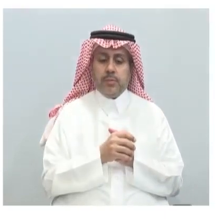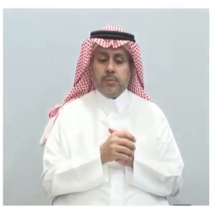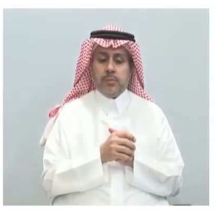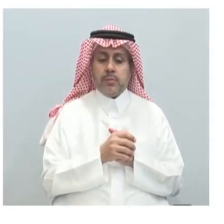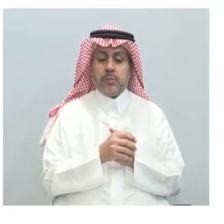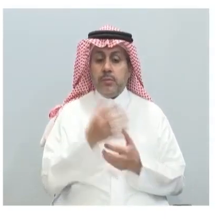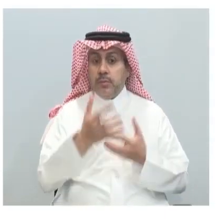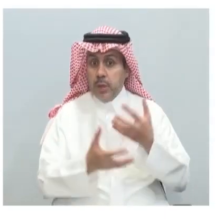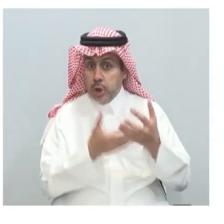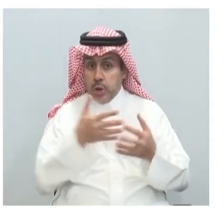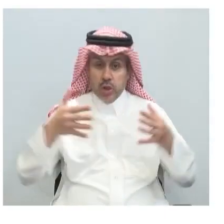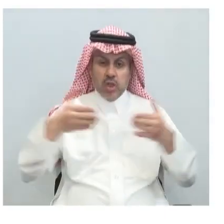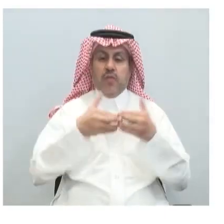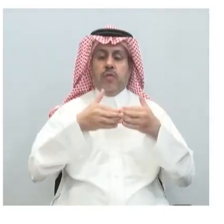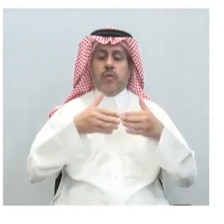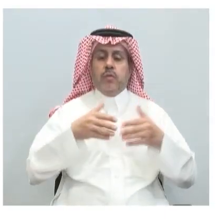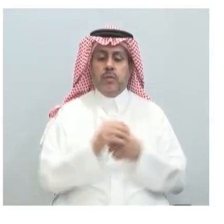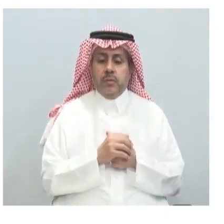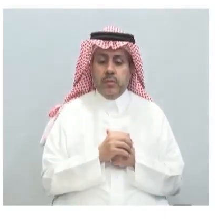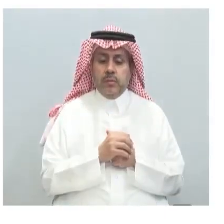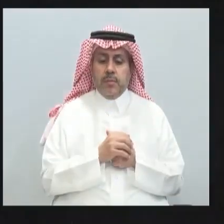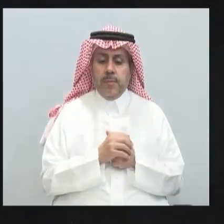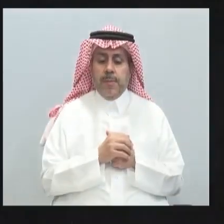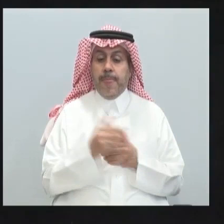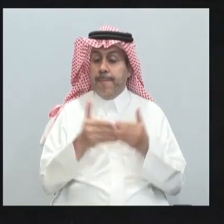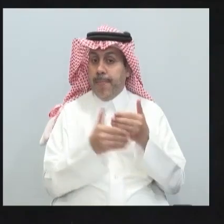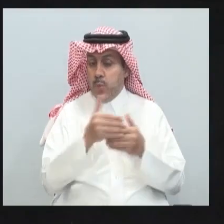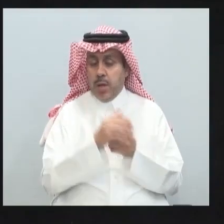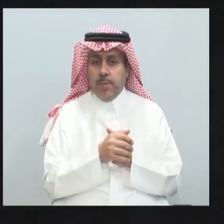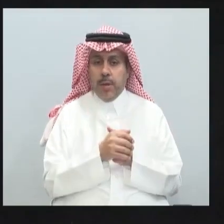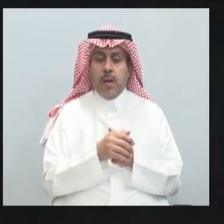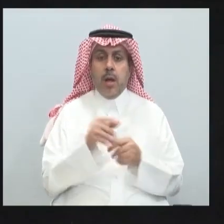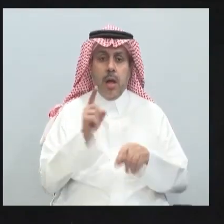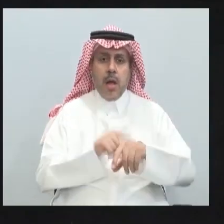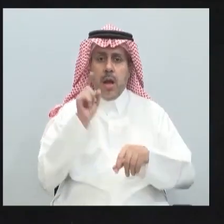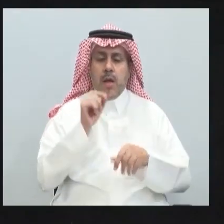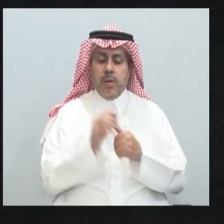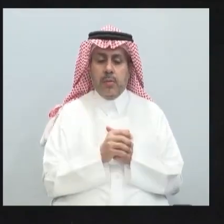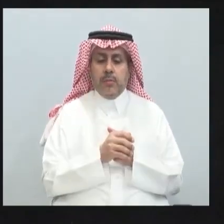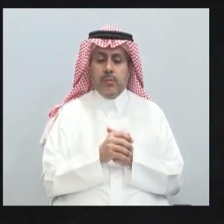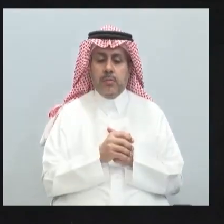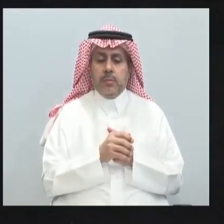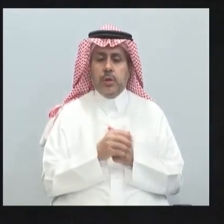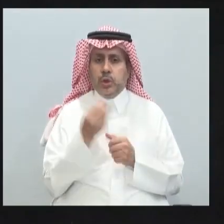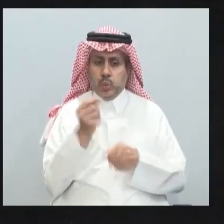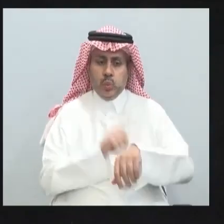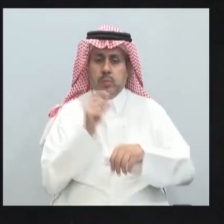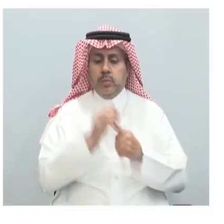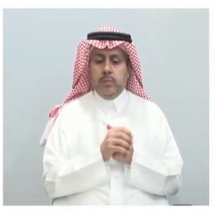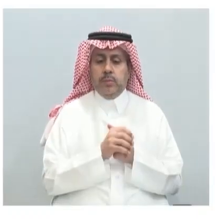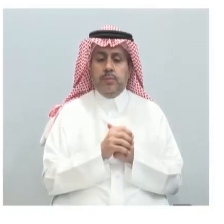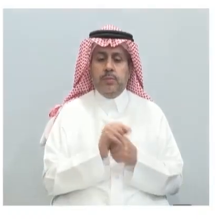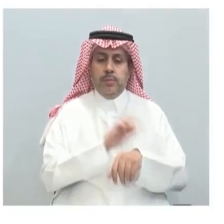حدث بينهم تصادم وايضا نسمي هذا المركب مركب لحظي مركب لحظي يعني مؤقت في